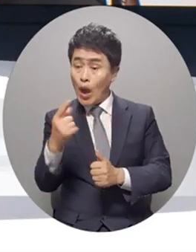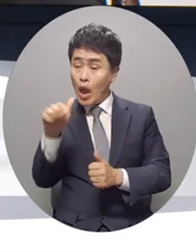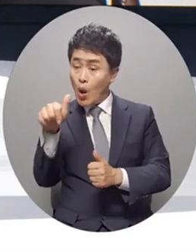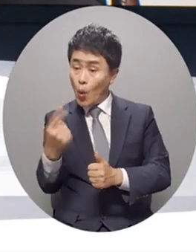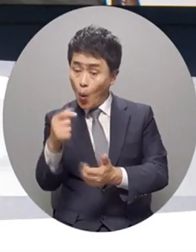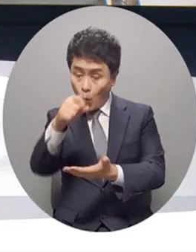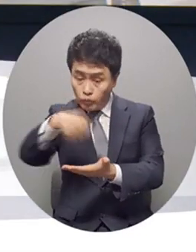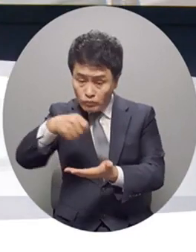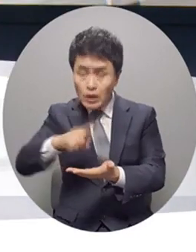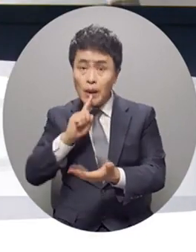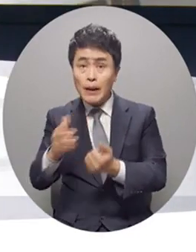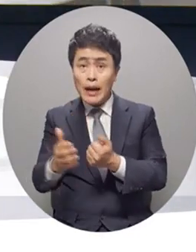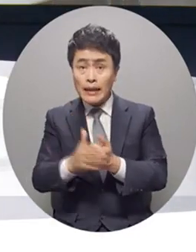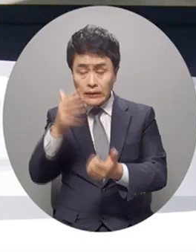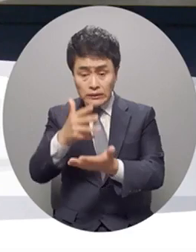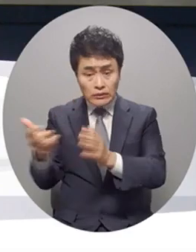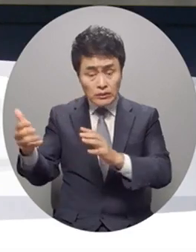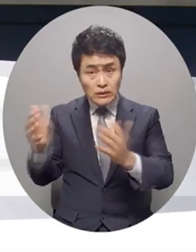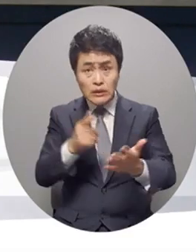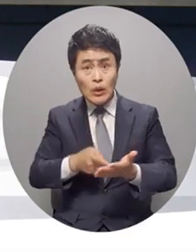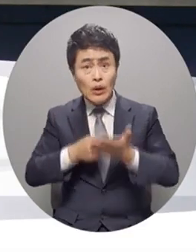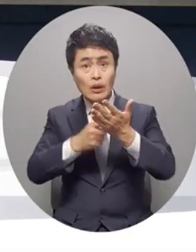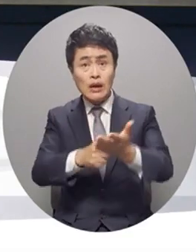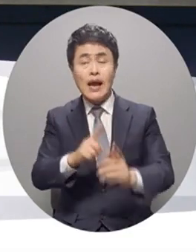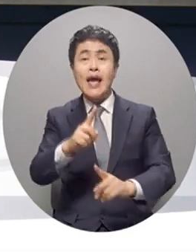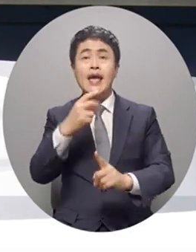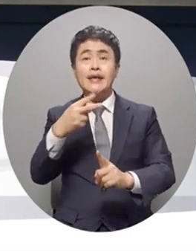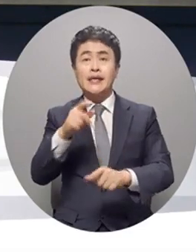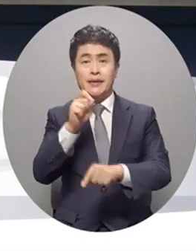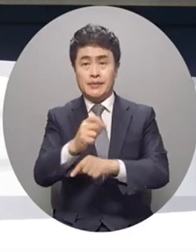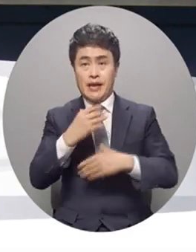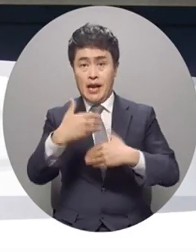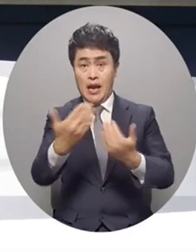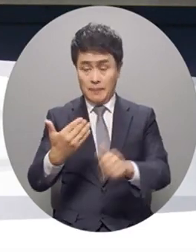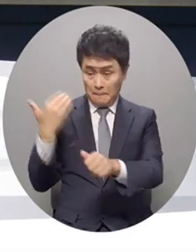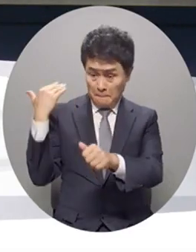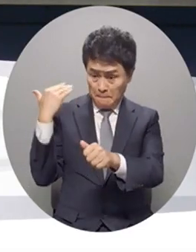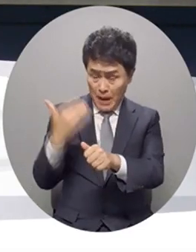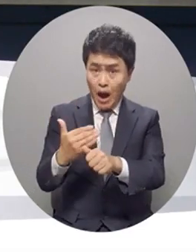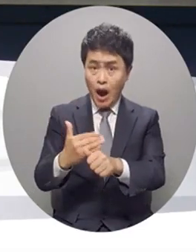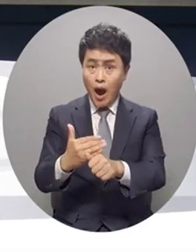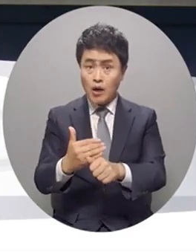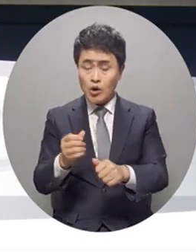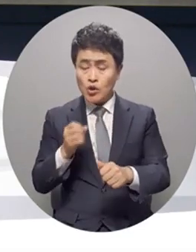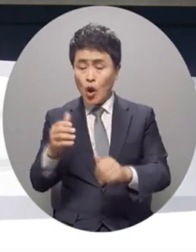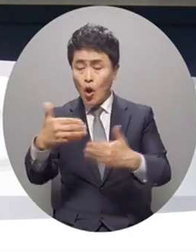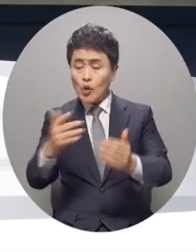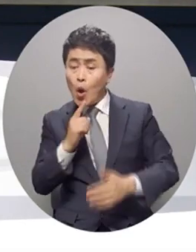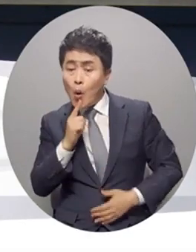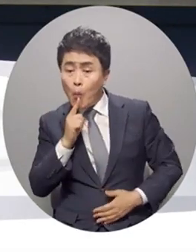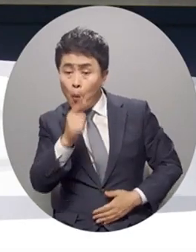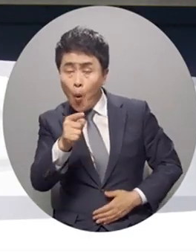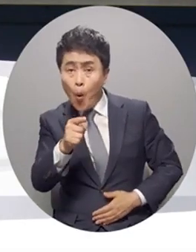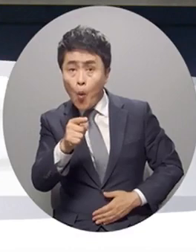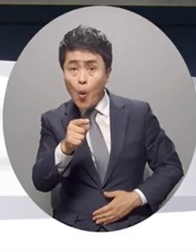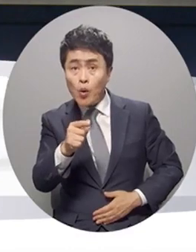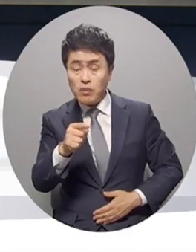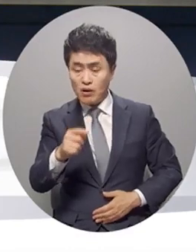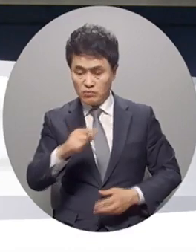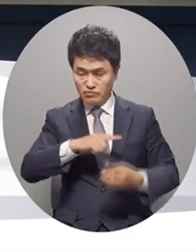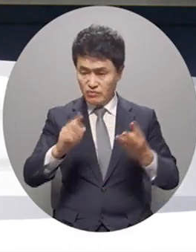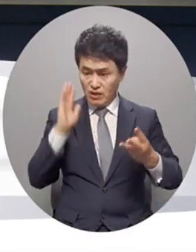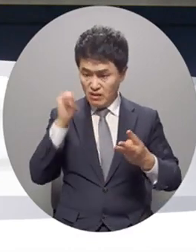이번엔 이태원 참사 이후 올린 이상민 행정 안전부 장관을 경질해야 한다는 여당 보고서에 대해 윤성열